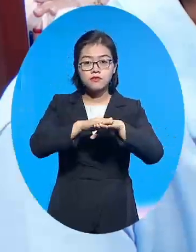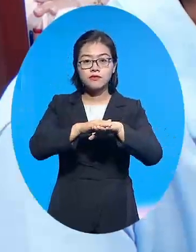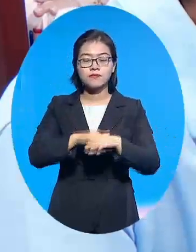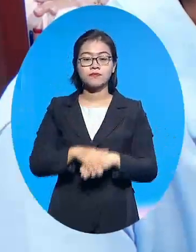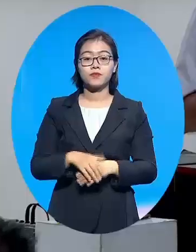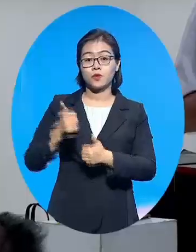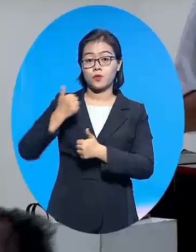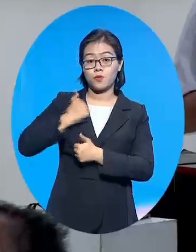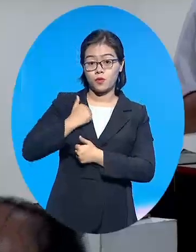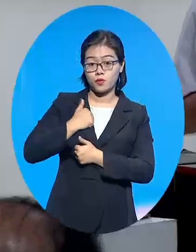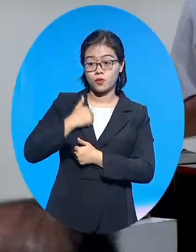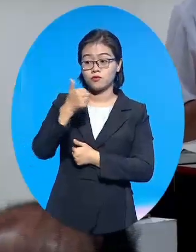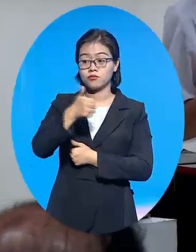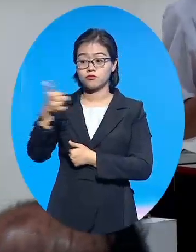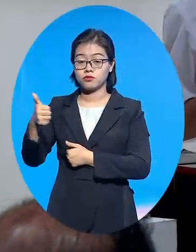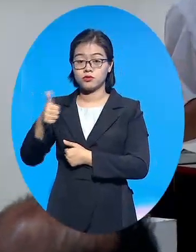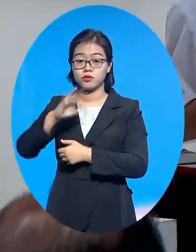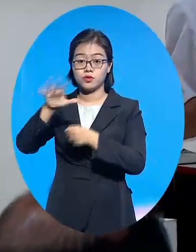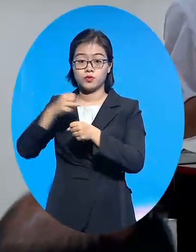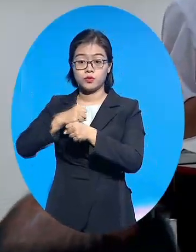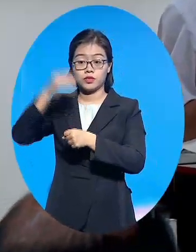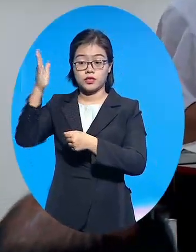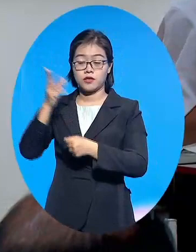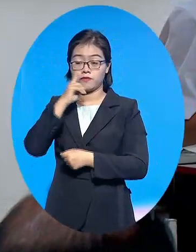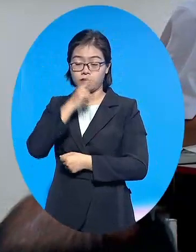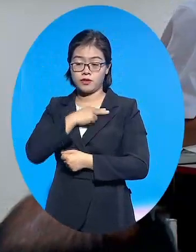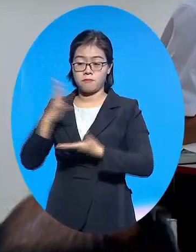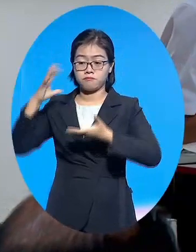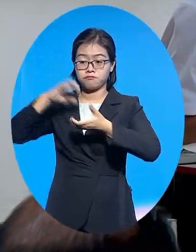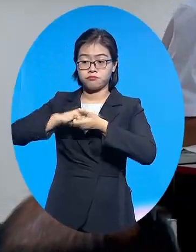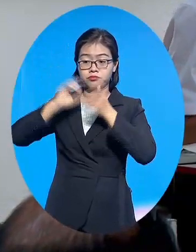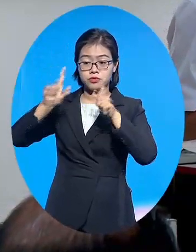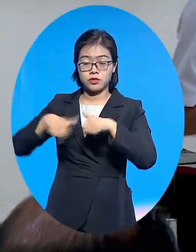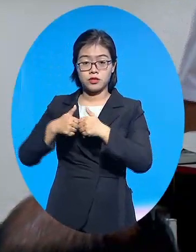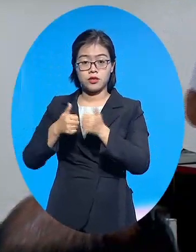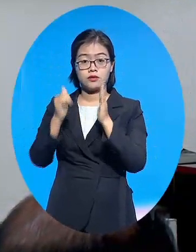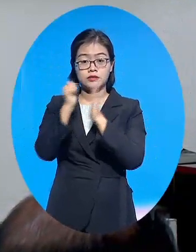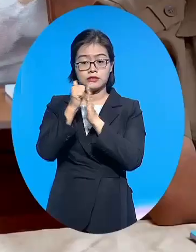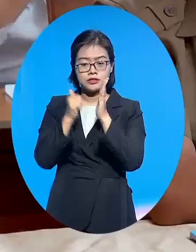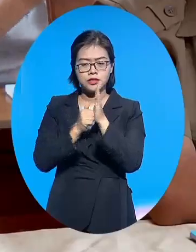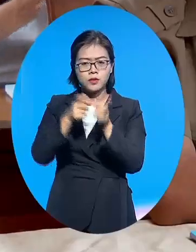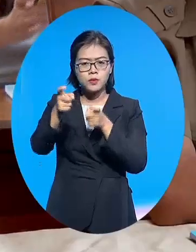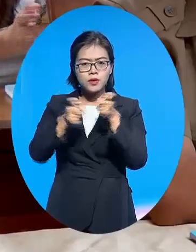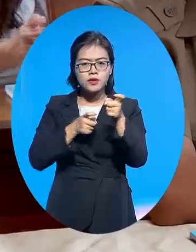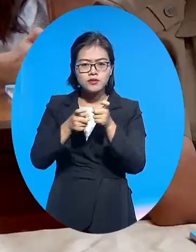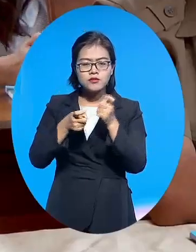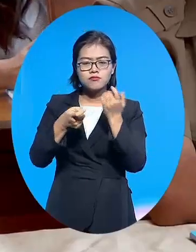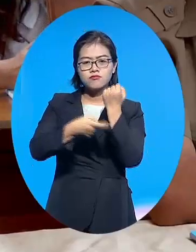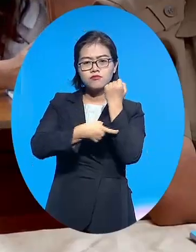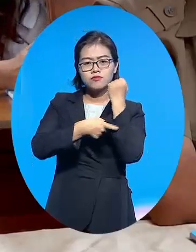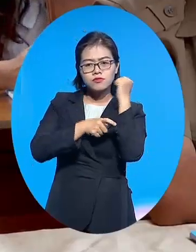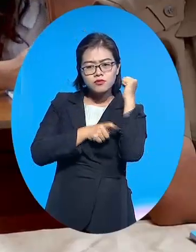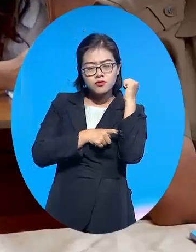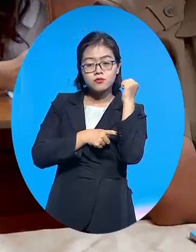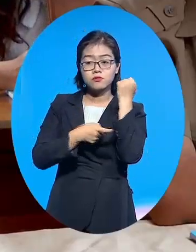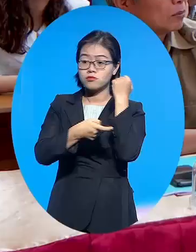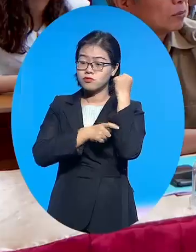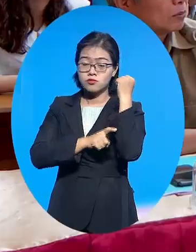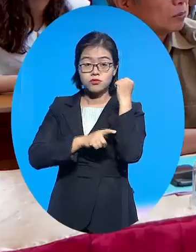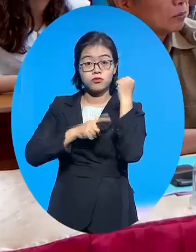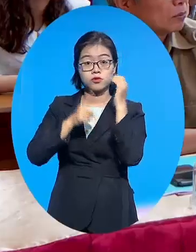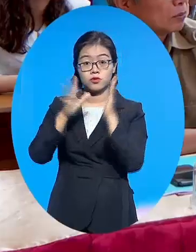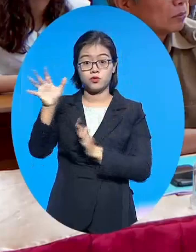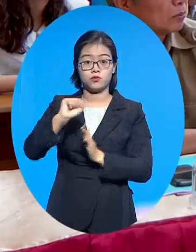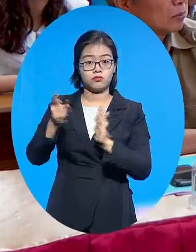Bộ đội Biên phòng với người cao tuổi Việt Nam và các chính sách pháp luật về quản lý chất thải nhựa hướng tới không sử dụng sản phẩm nhựa một lần tại Việt Nam